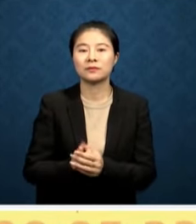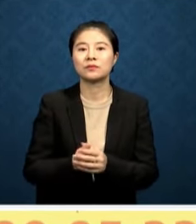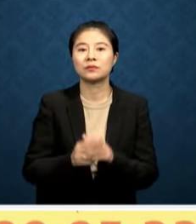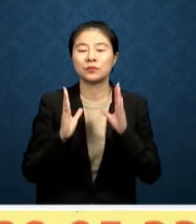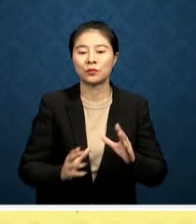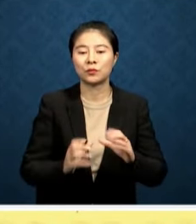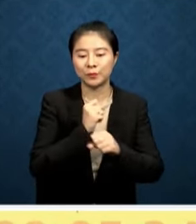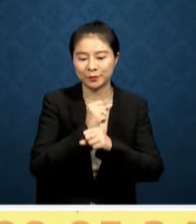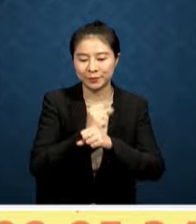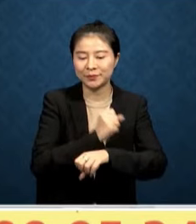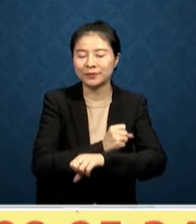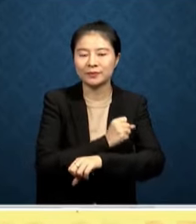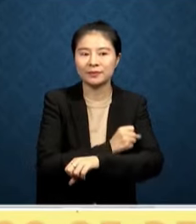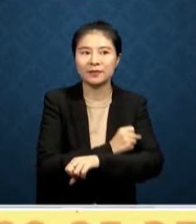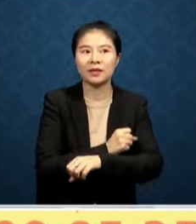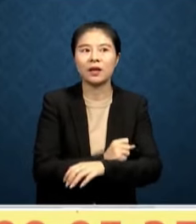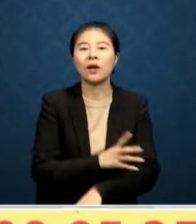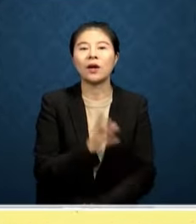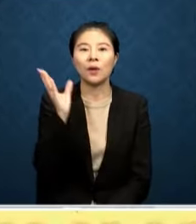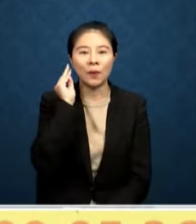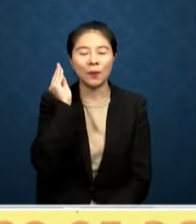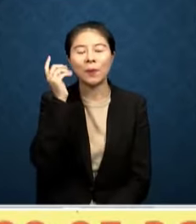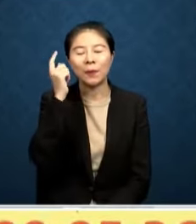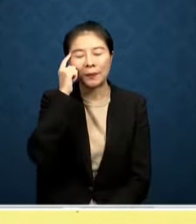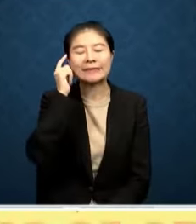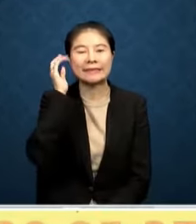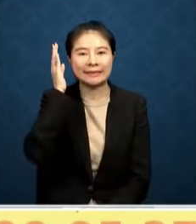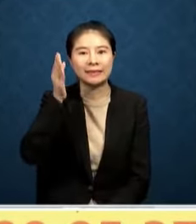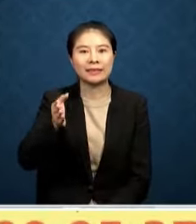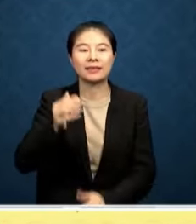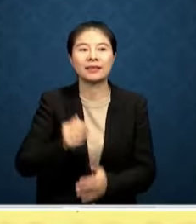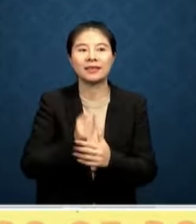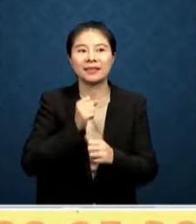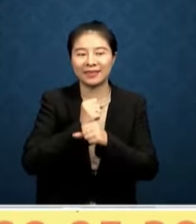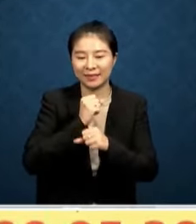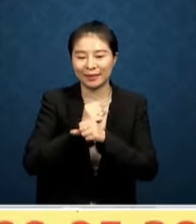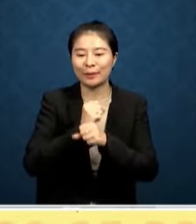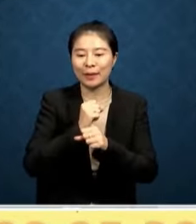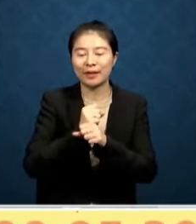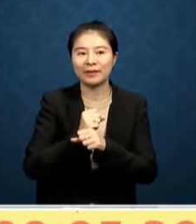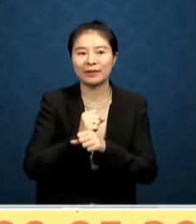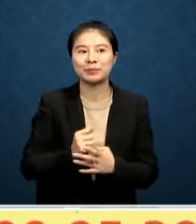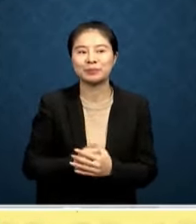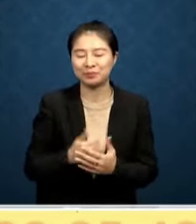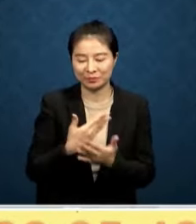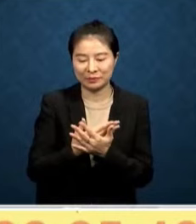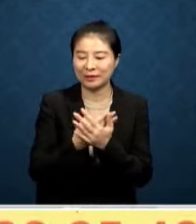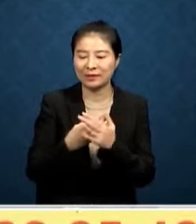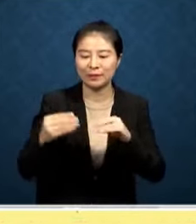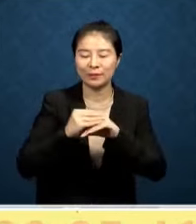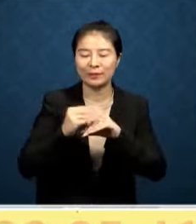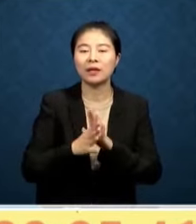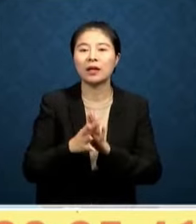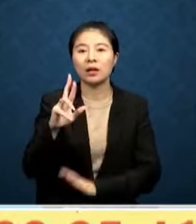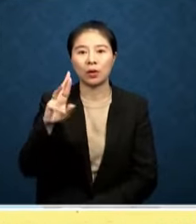าผู้ที่เกี่ยวข้องได้ฟังก็ได้มองเห็นภาพอนาคตนะฮะว่าจะไม่ดีเลยนะครับก็คือด้วยความมุ่งมั่นตั้งใจของท่านรัฐมน